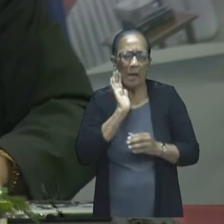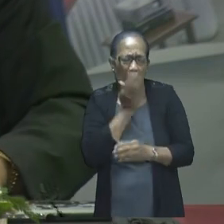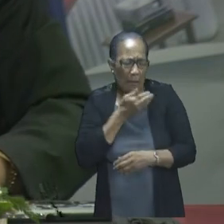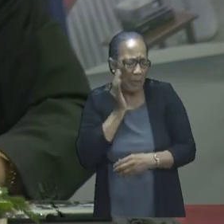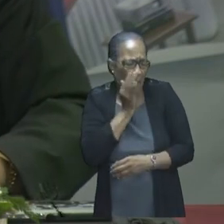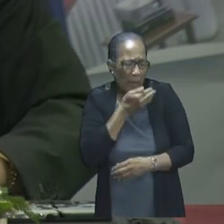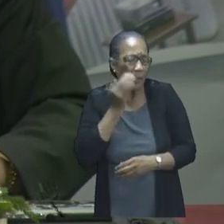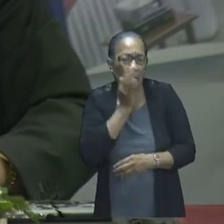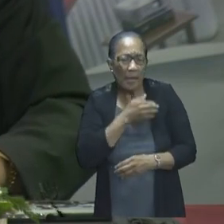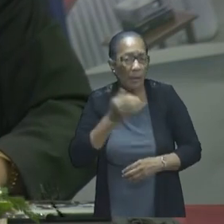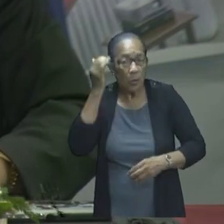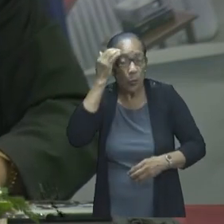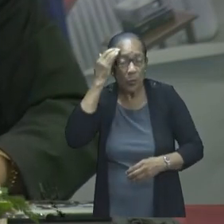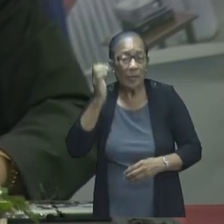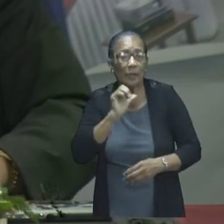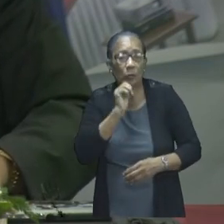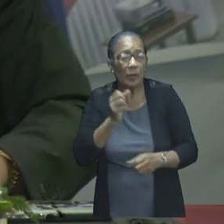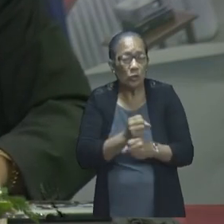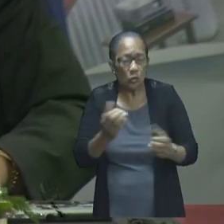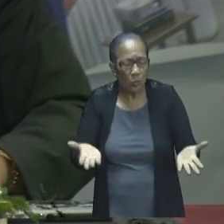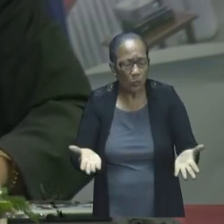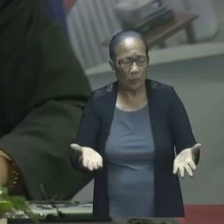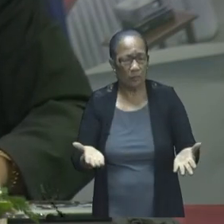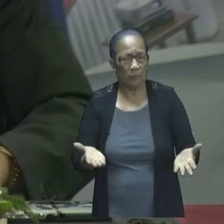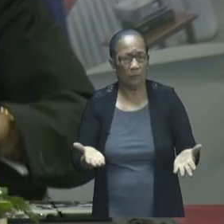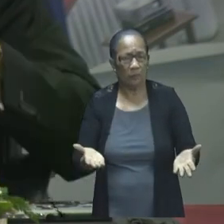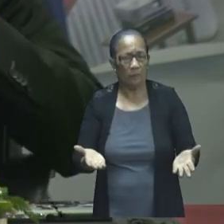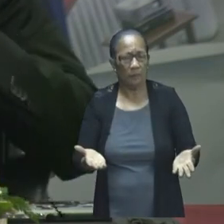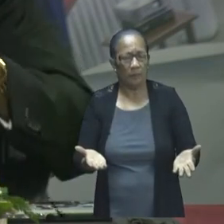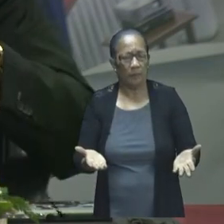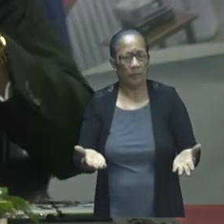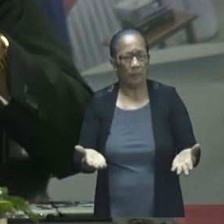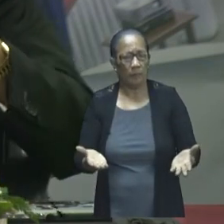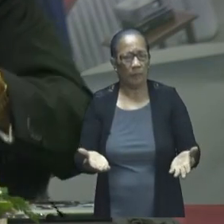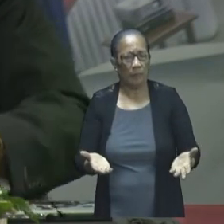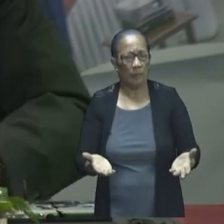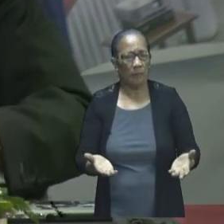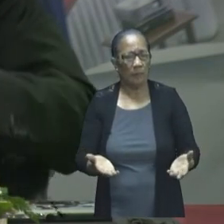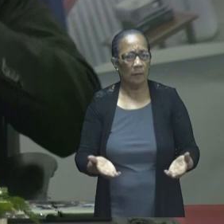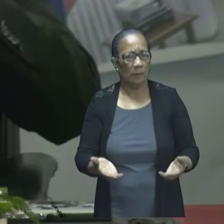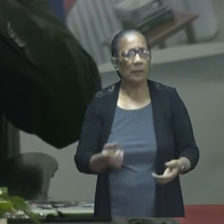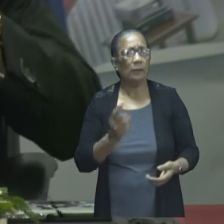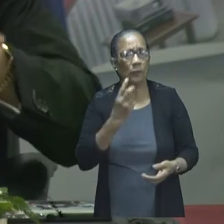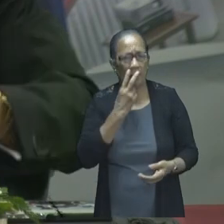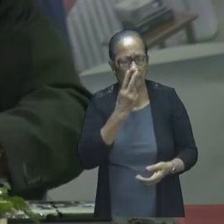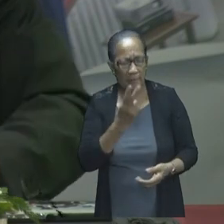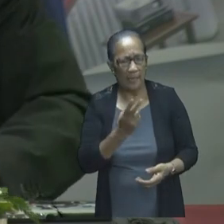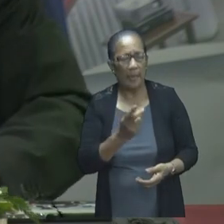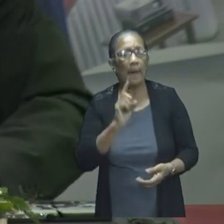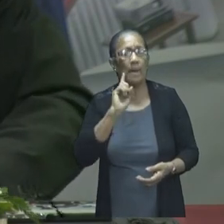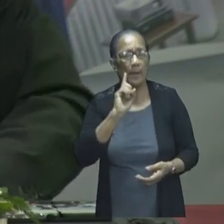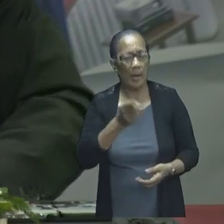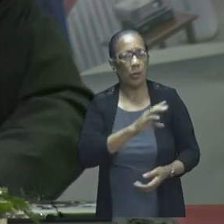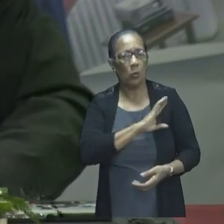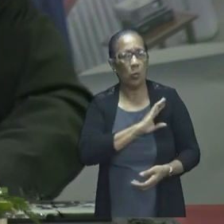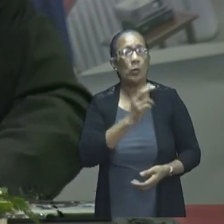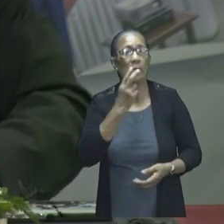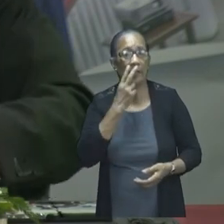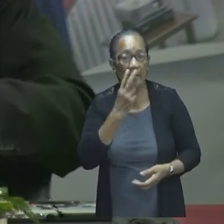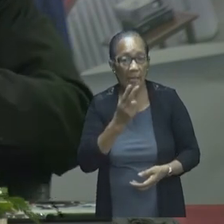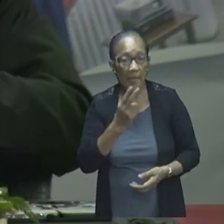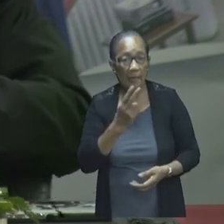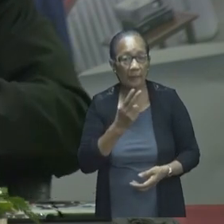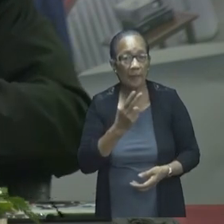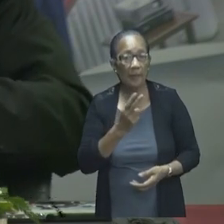maar niet weten wat ze daarmee creëren natuurlijk als eerste opmerken maar natuurlijk moet ook kijken naar die rationele